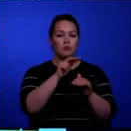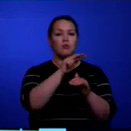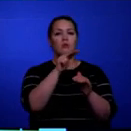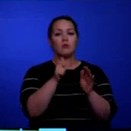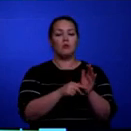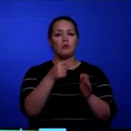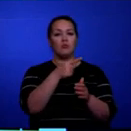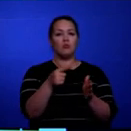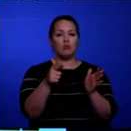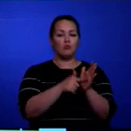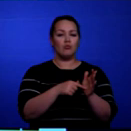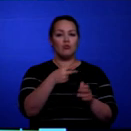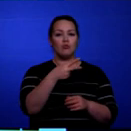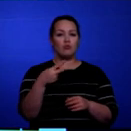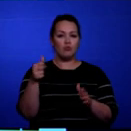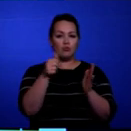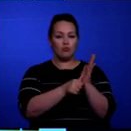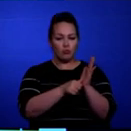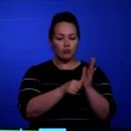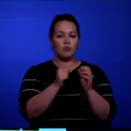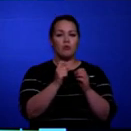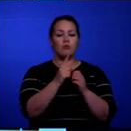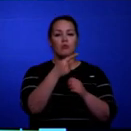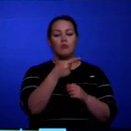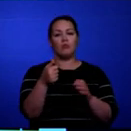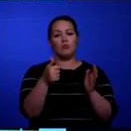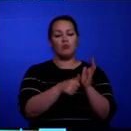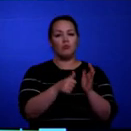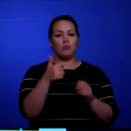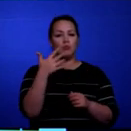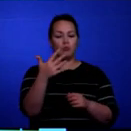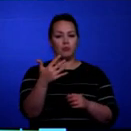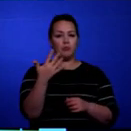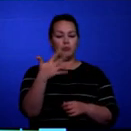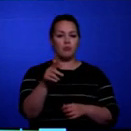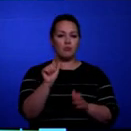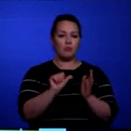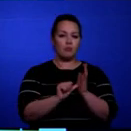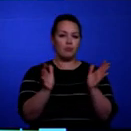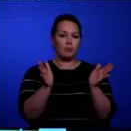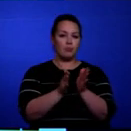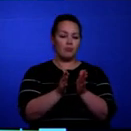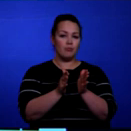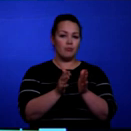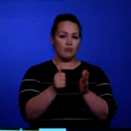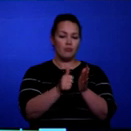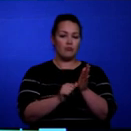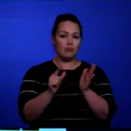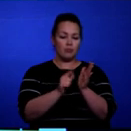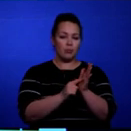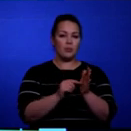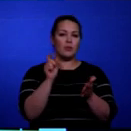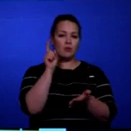и 11 -65 56 меньше 67 значит я должна